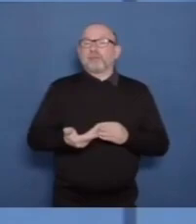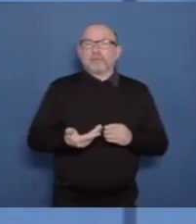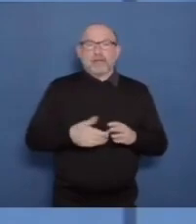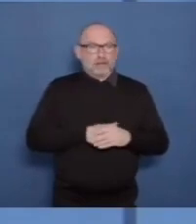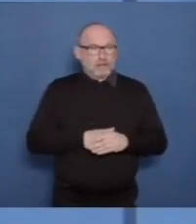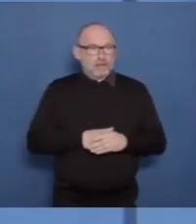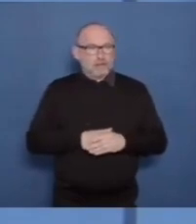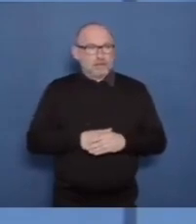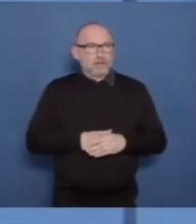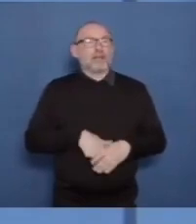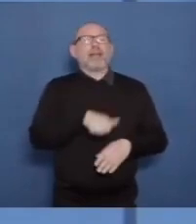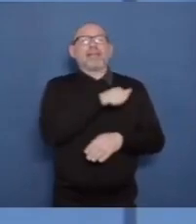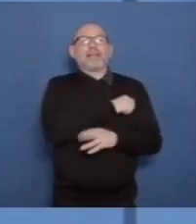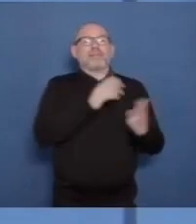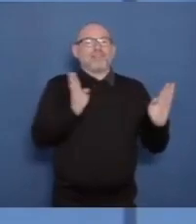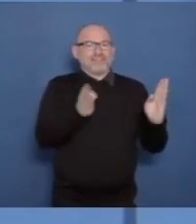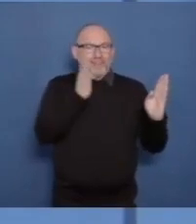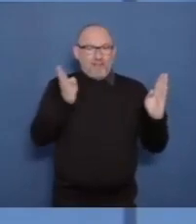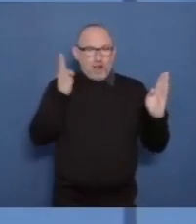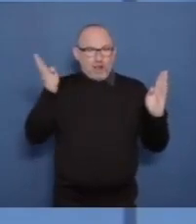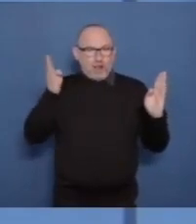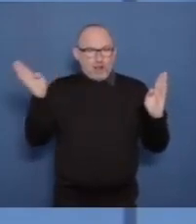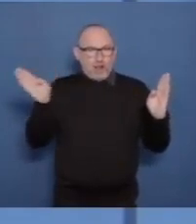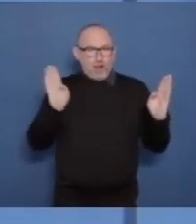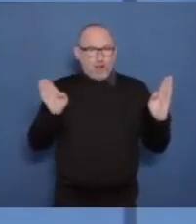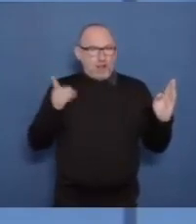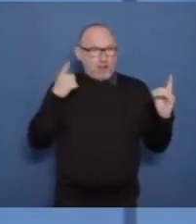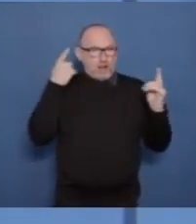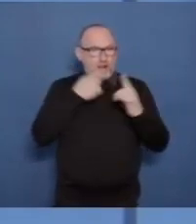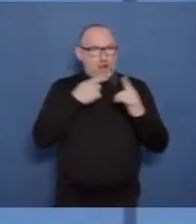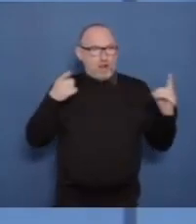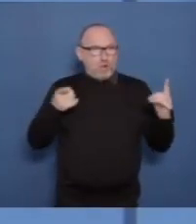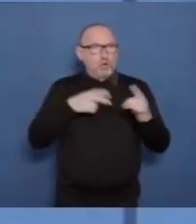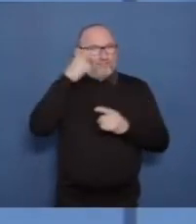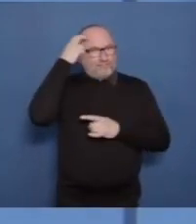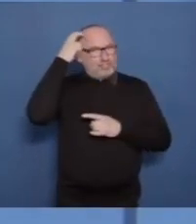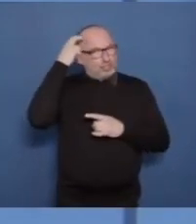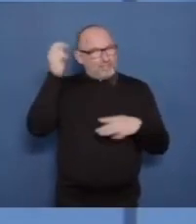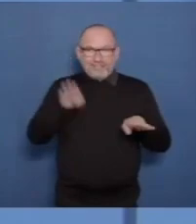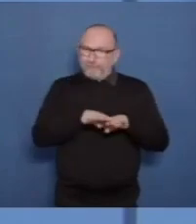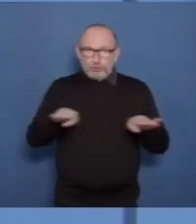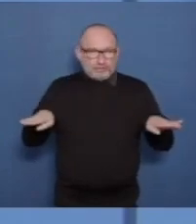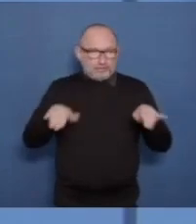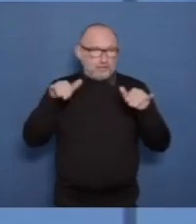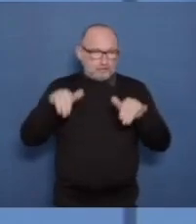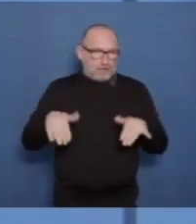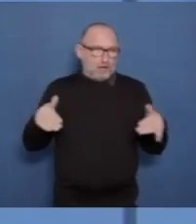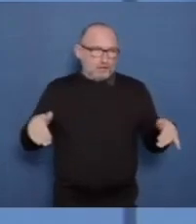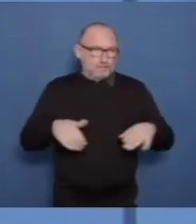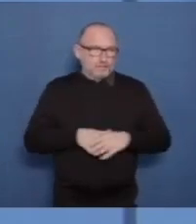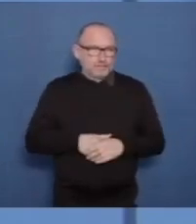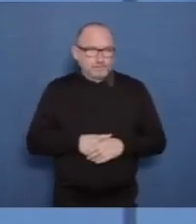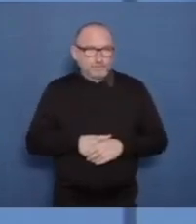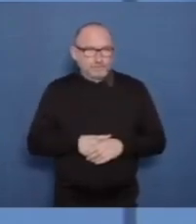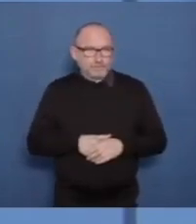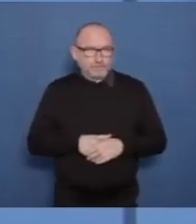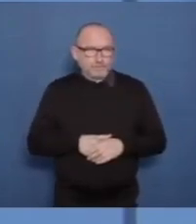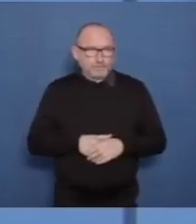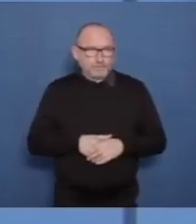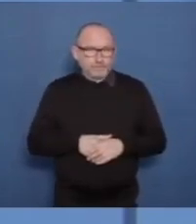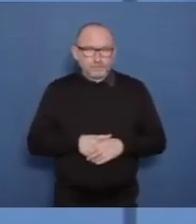Bild machen, inwieweit da im Hinsicht auf diese unglaublichen Nachrichten zu den Intensivbetten,